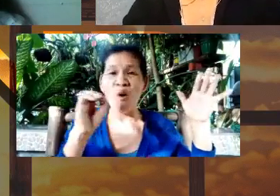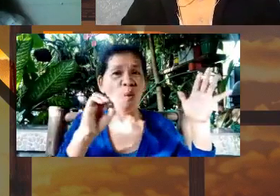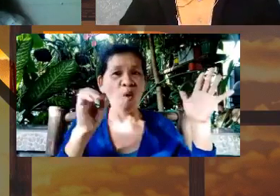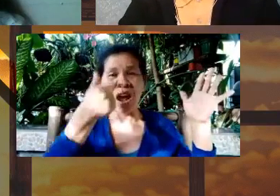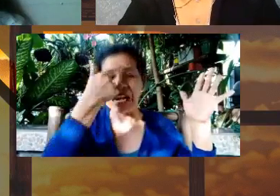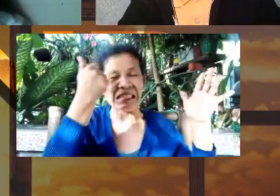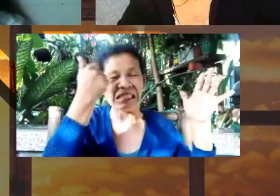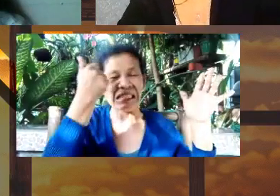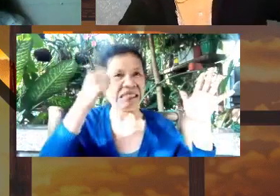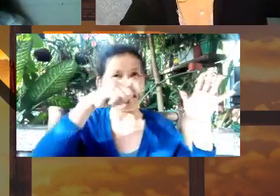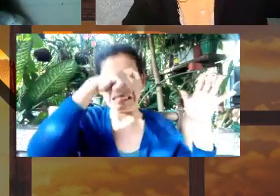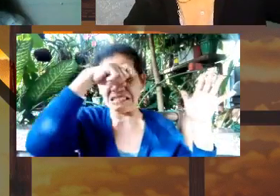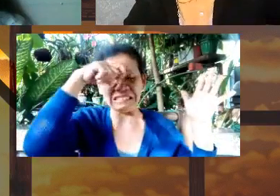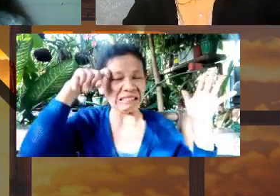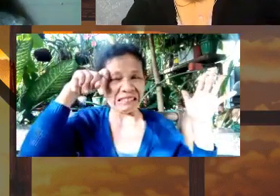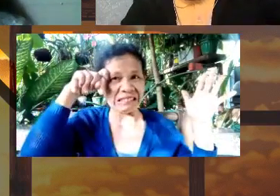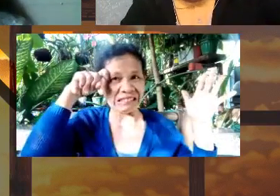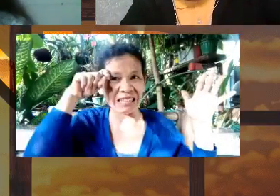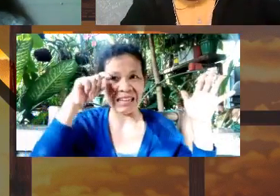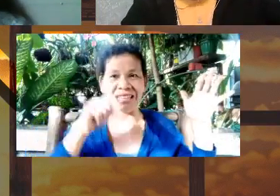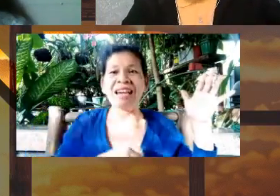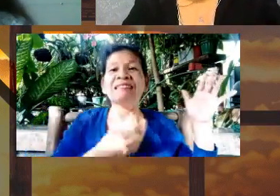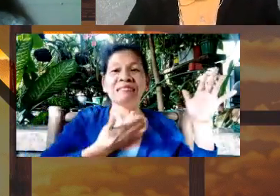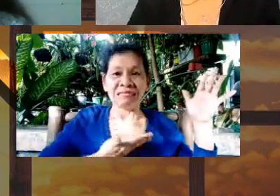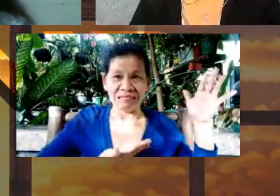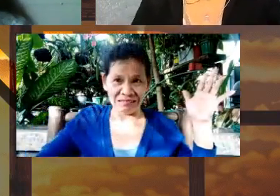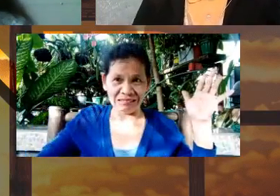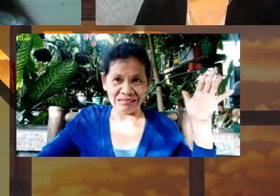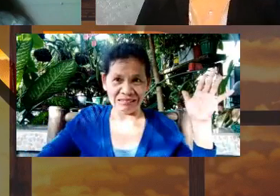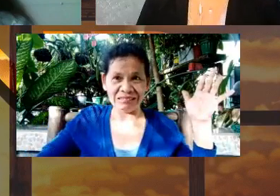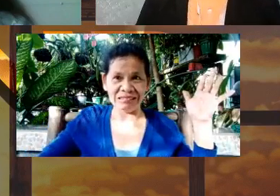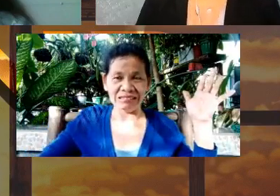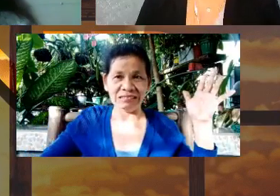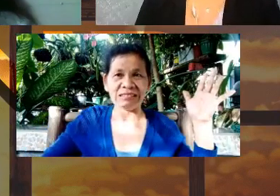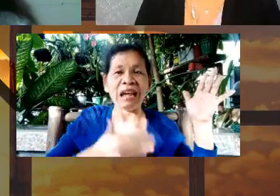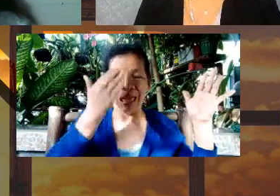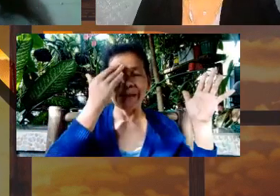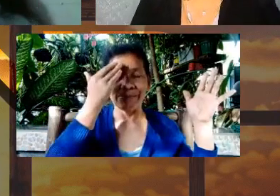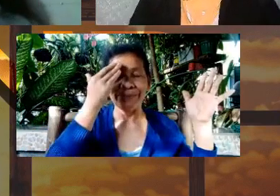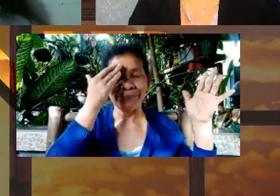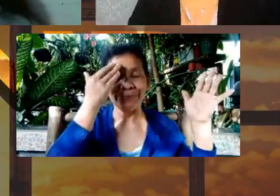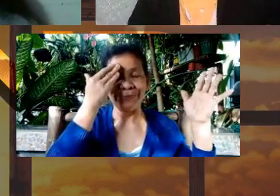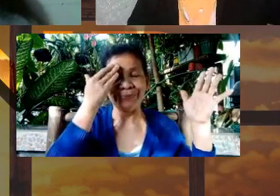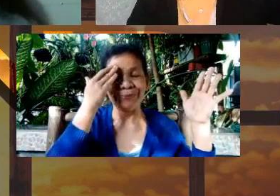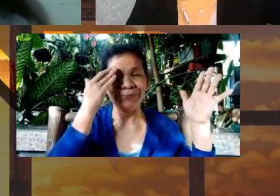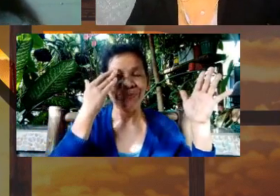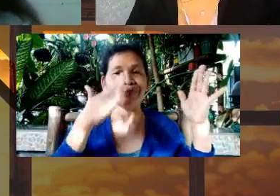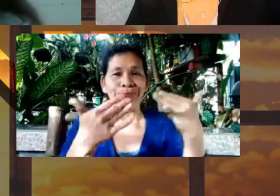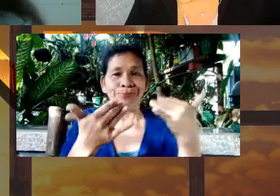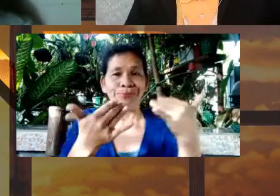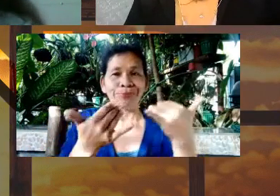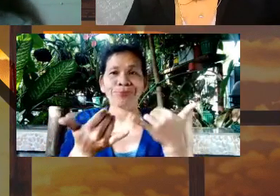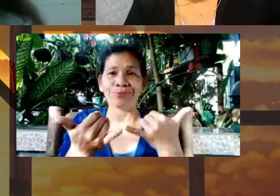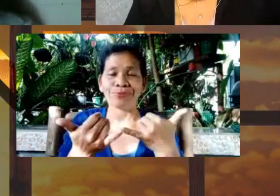yun eh. And so, mga minamahal na mga kapatid, alam po natin, ito pong